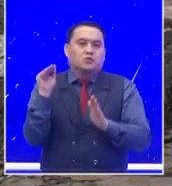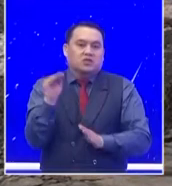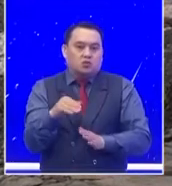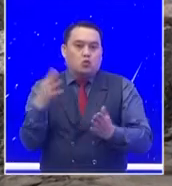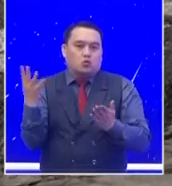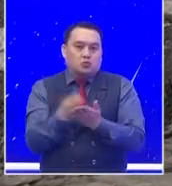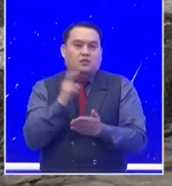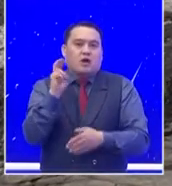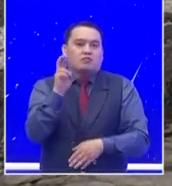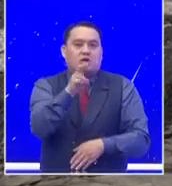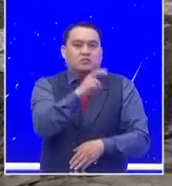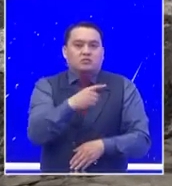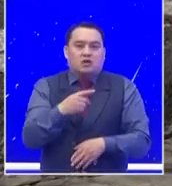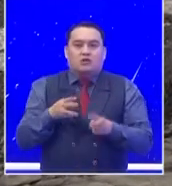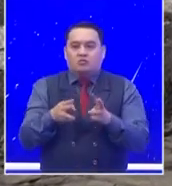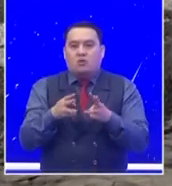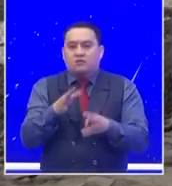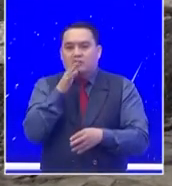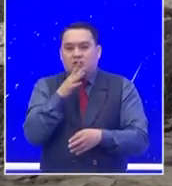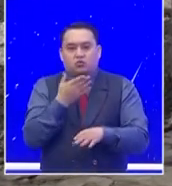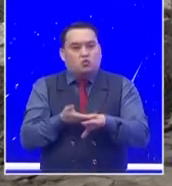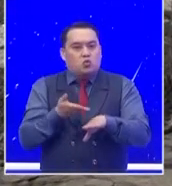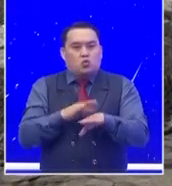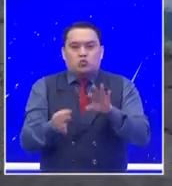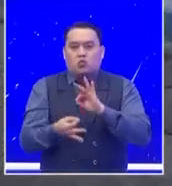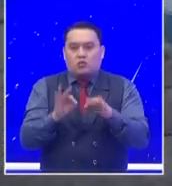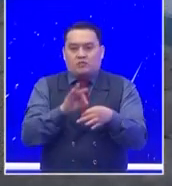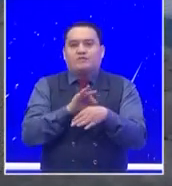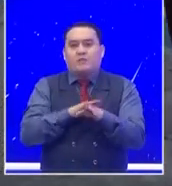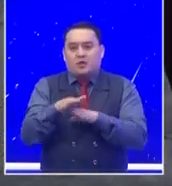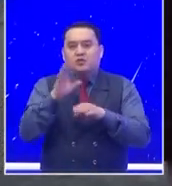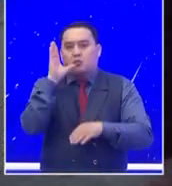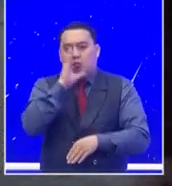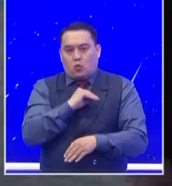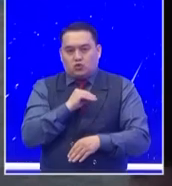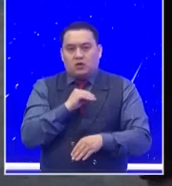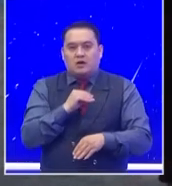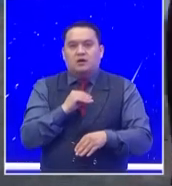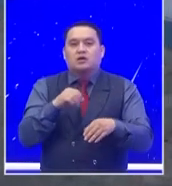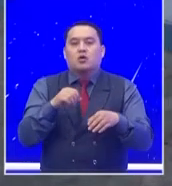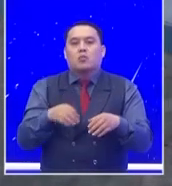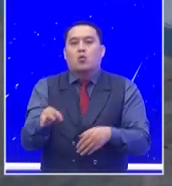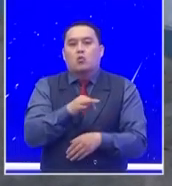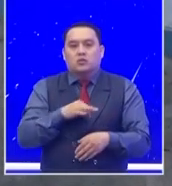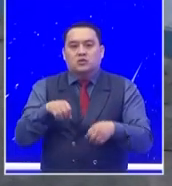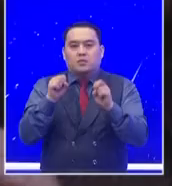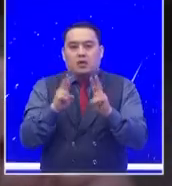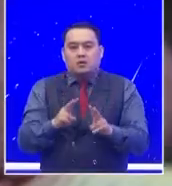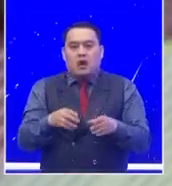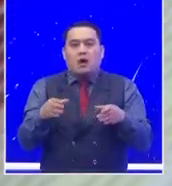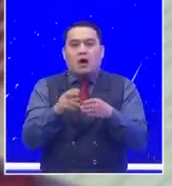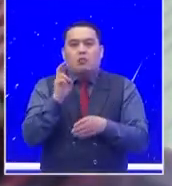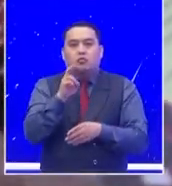успеть обойти их все за отопительный период задача трудная но выполнимая говорят спасатели области же специальные отряды